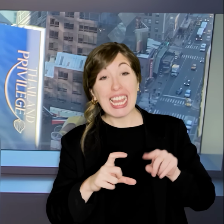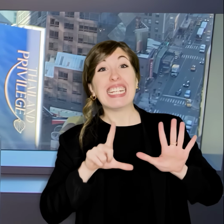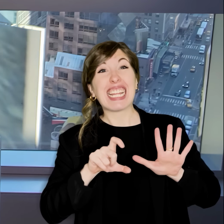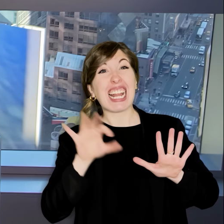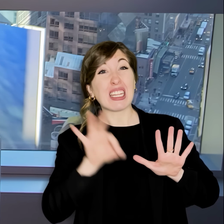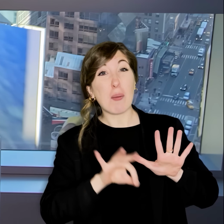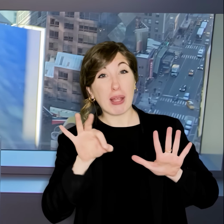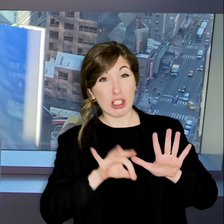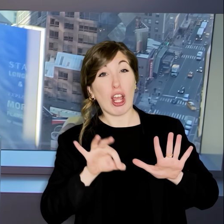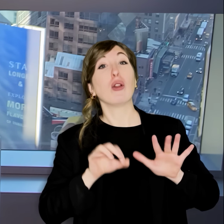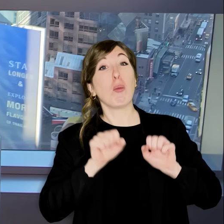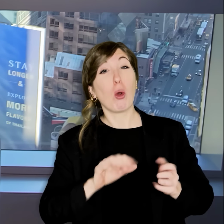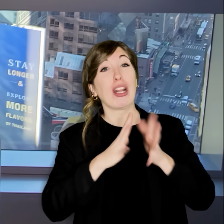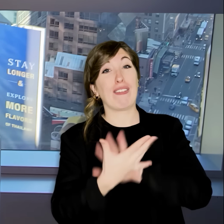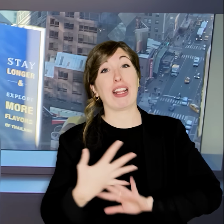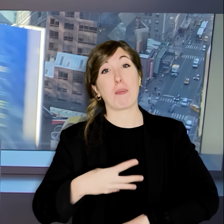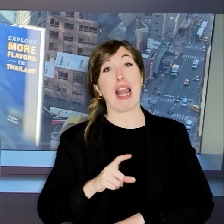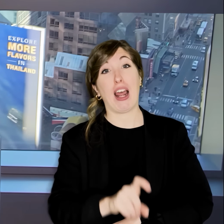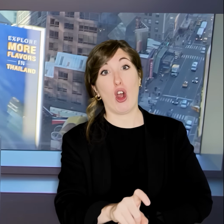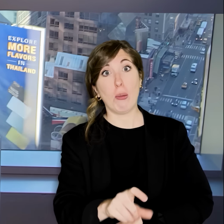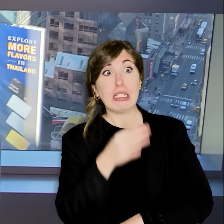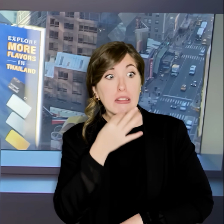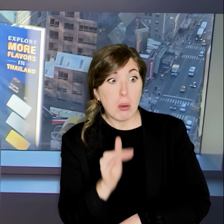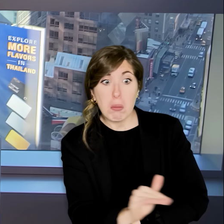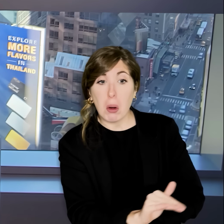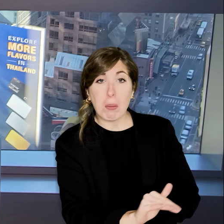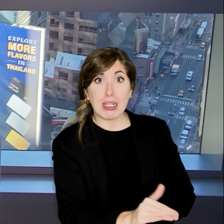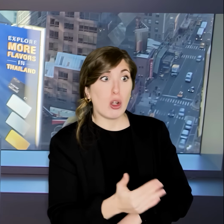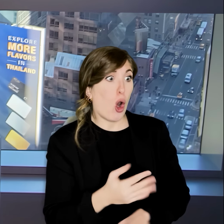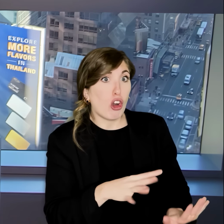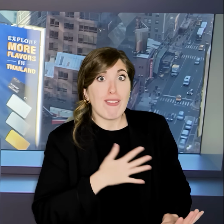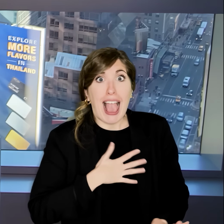avere melanoma 8 a se il neo non viene tolto